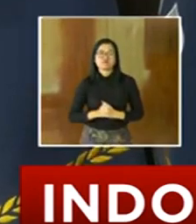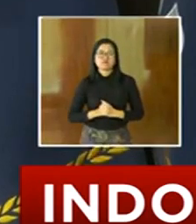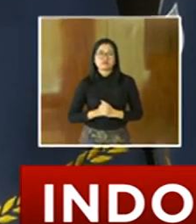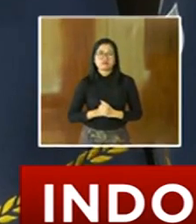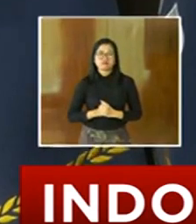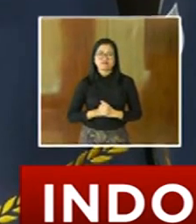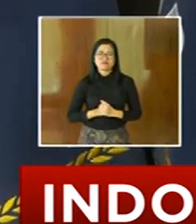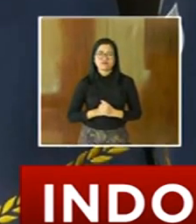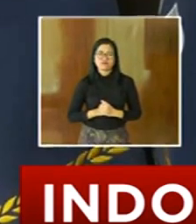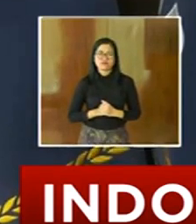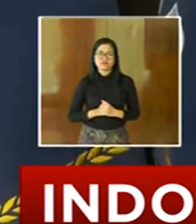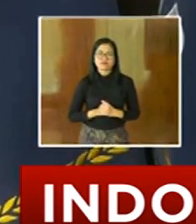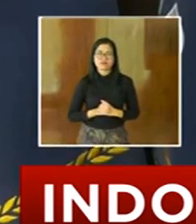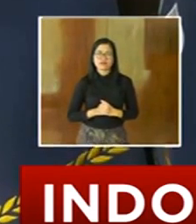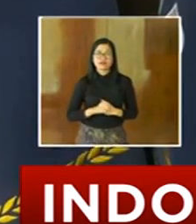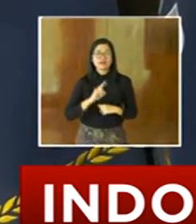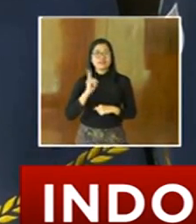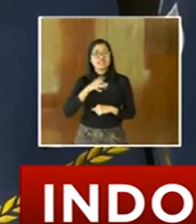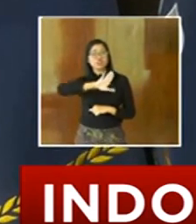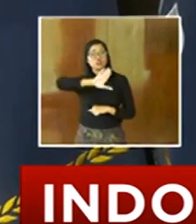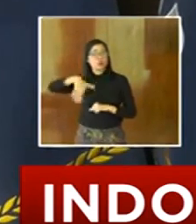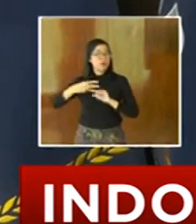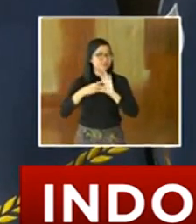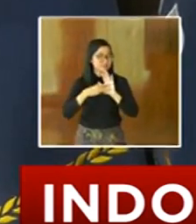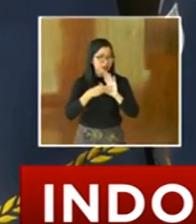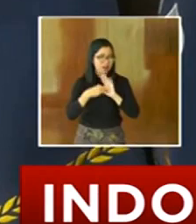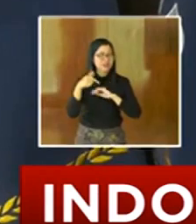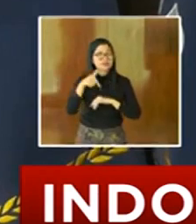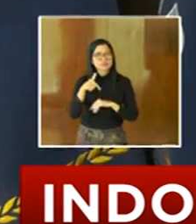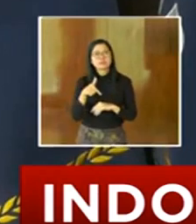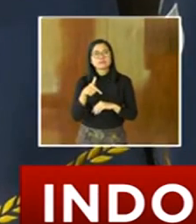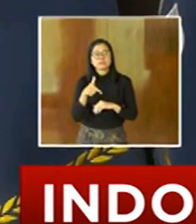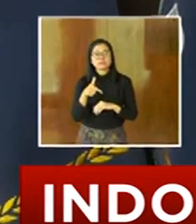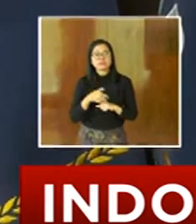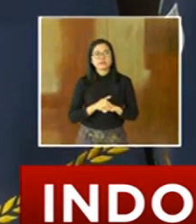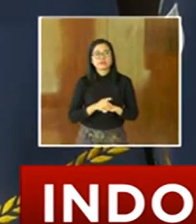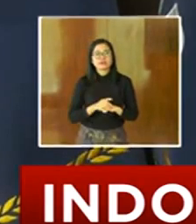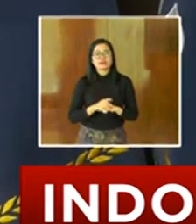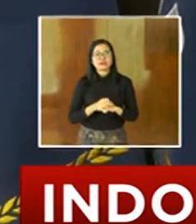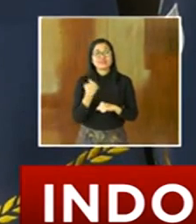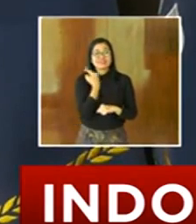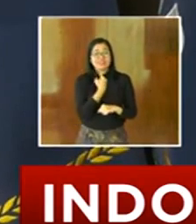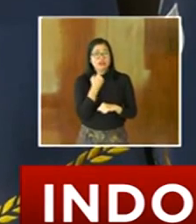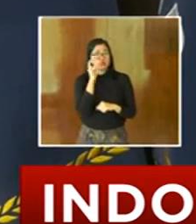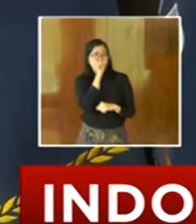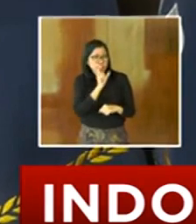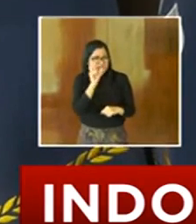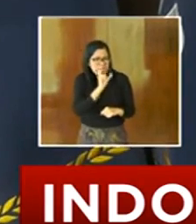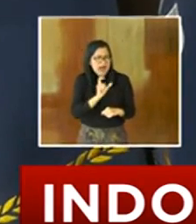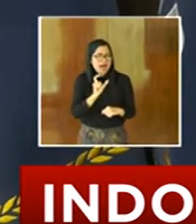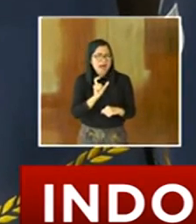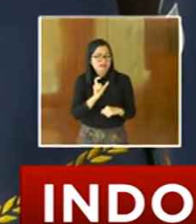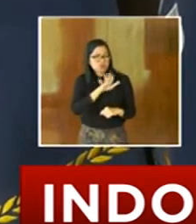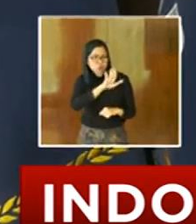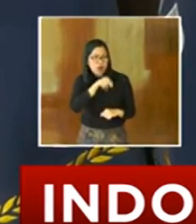dapatkan dari seluruh kasus ini Sudah barang tentu yang kita curigai tidak seluruhnya kita